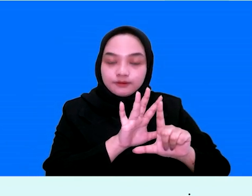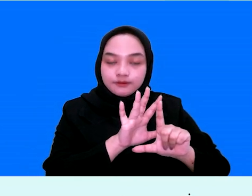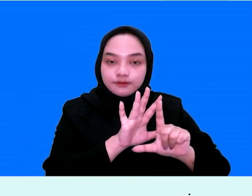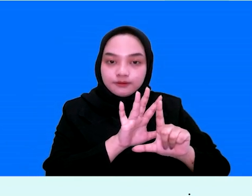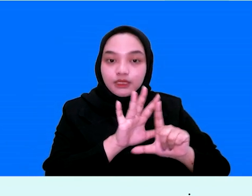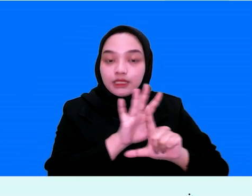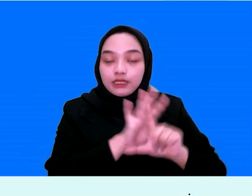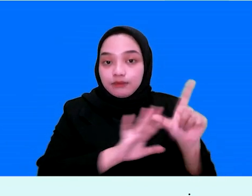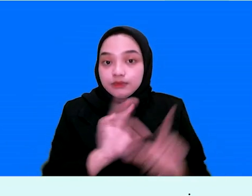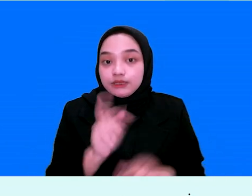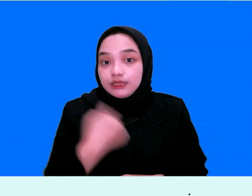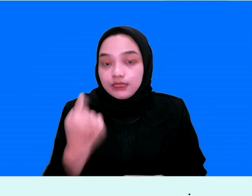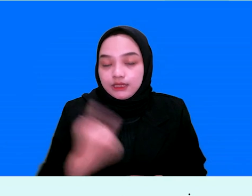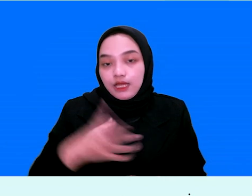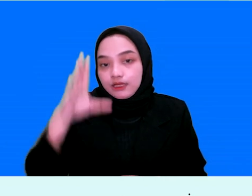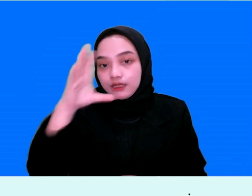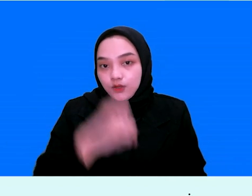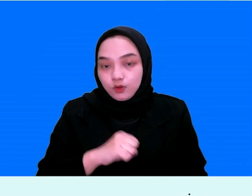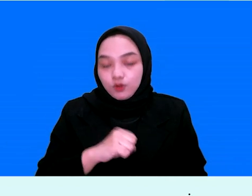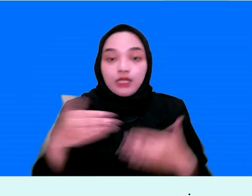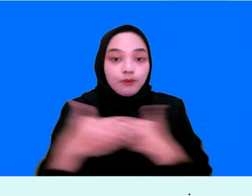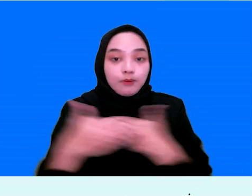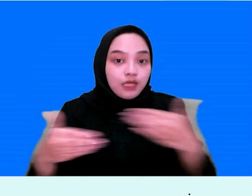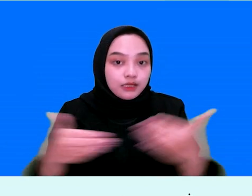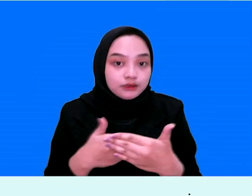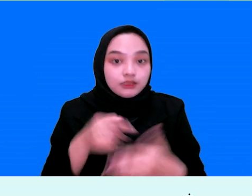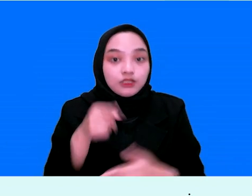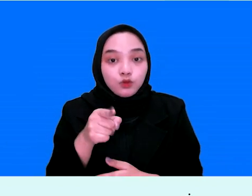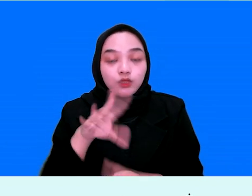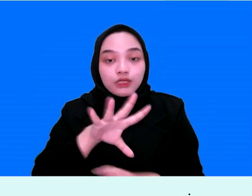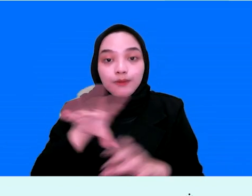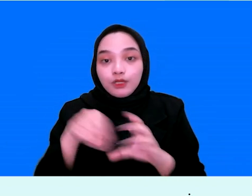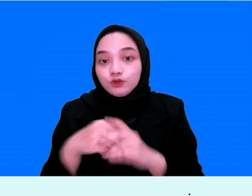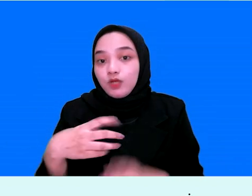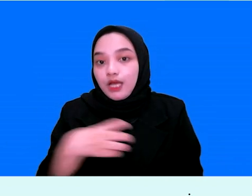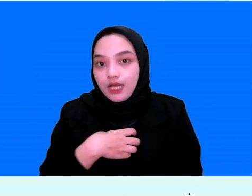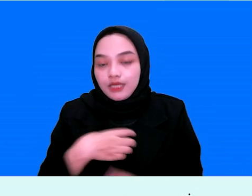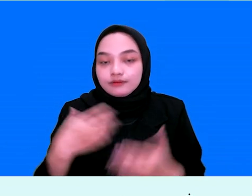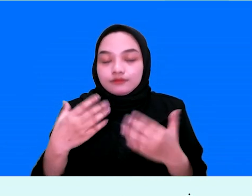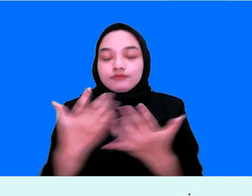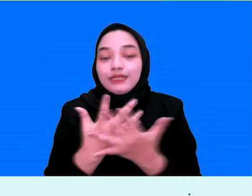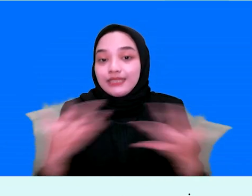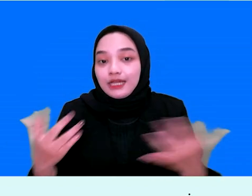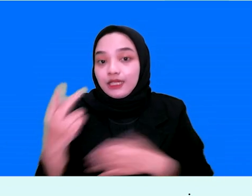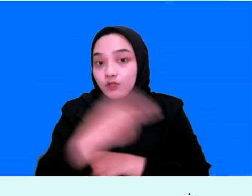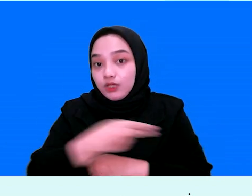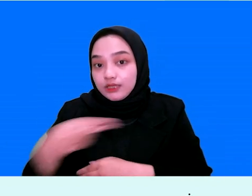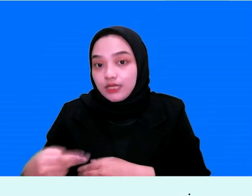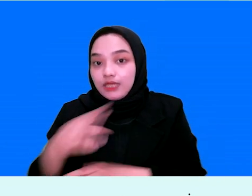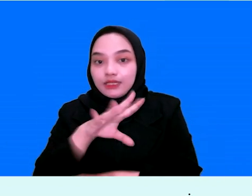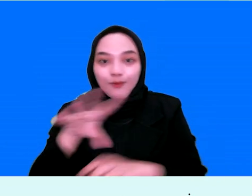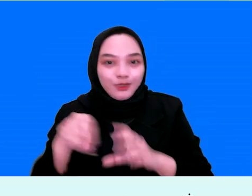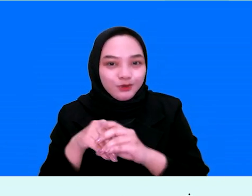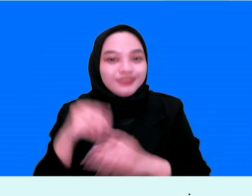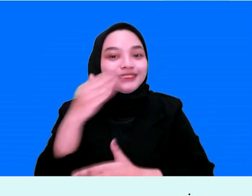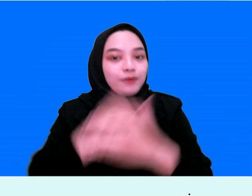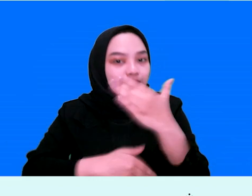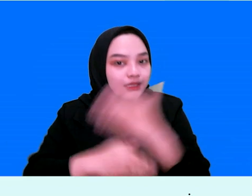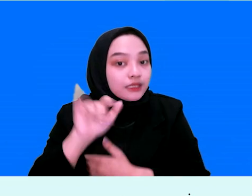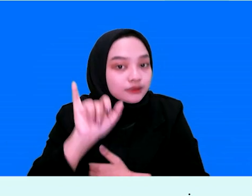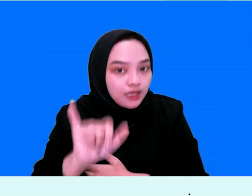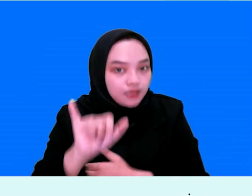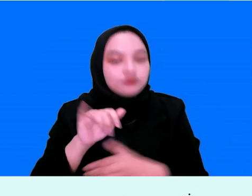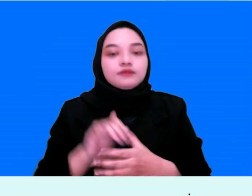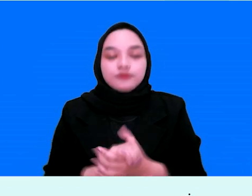Oke, pertama-tama kita tahu bahwa transportasi itu adalah hak asasi warga negara Indonesia, termasuk di dalamnya warga negara yang